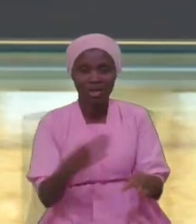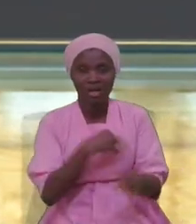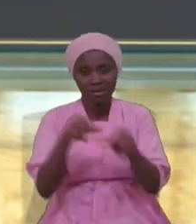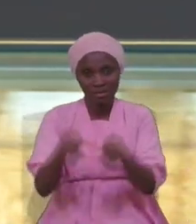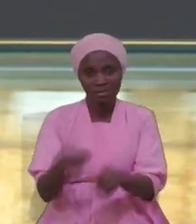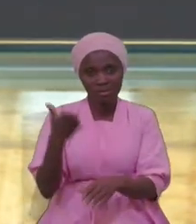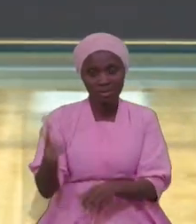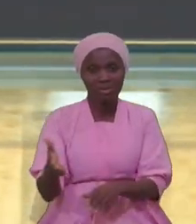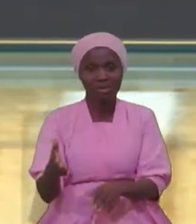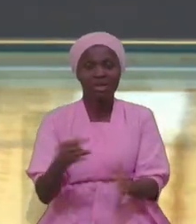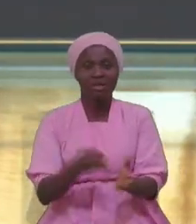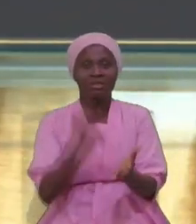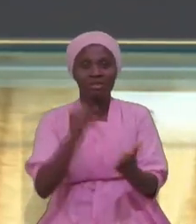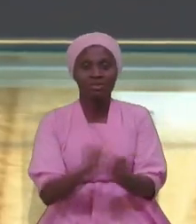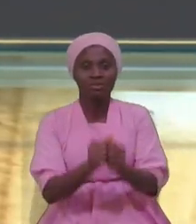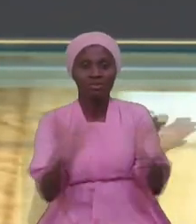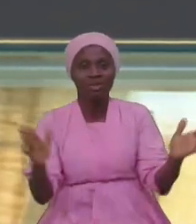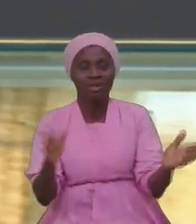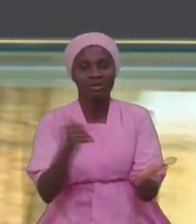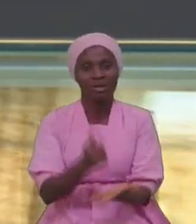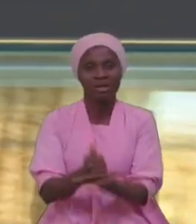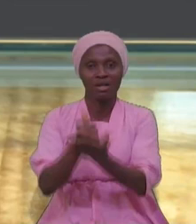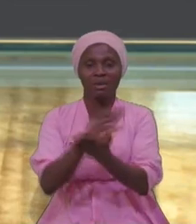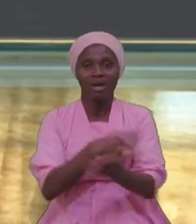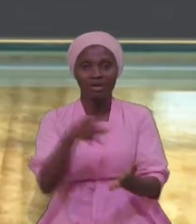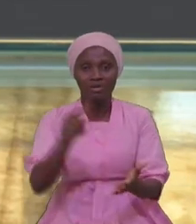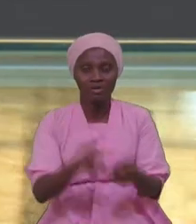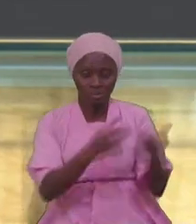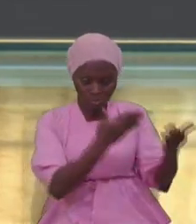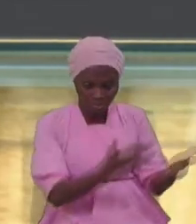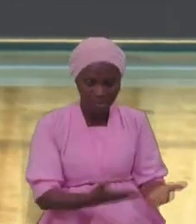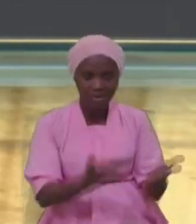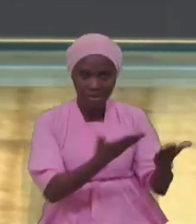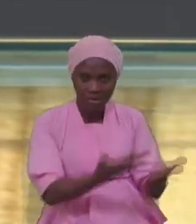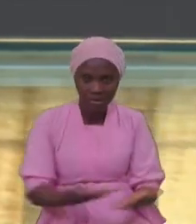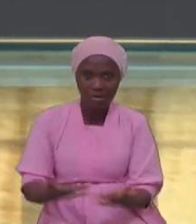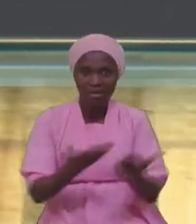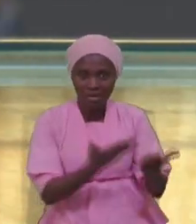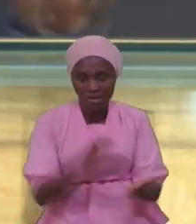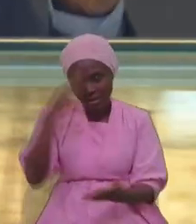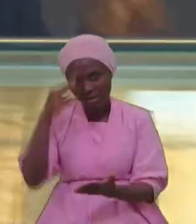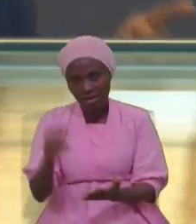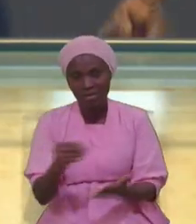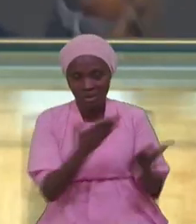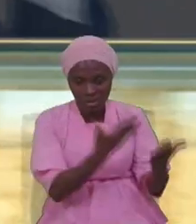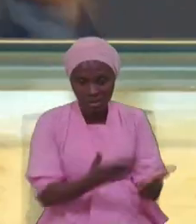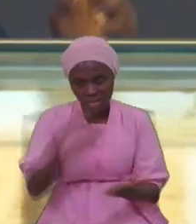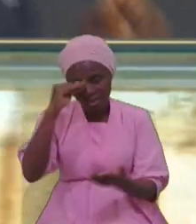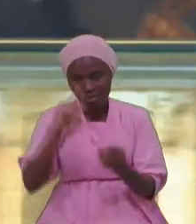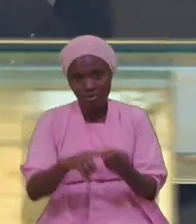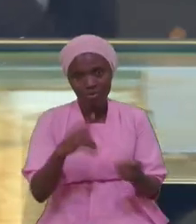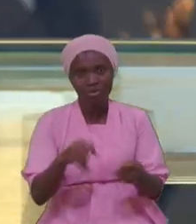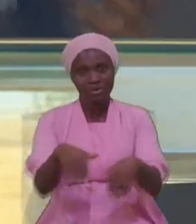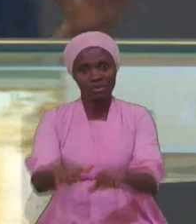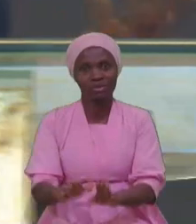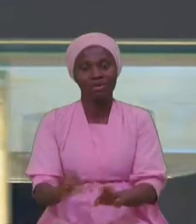comme ça. L'homme cadavre ne fait rien, on doit le porter, porter à l'eau, on le porte au tombeau. Ainsi, la foi